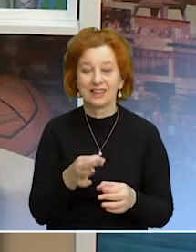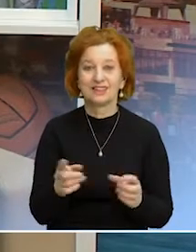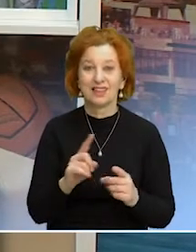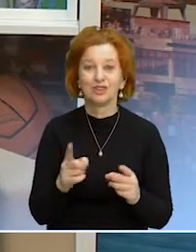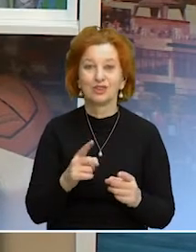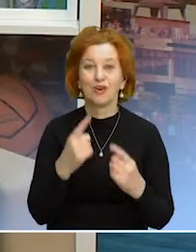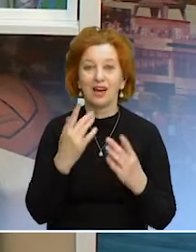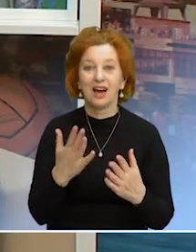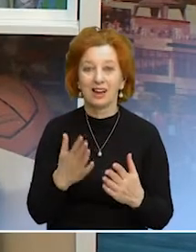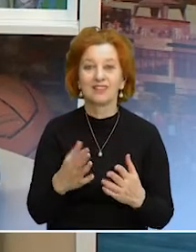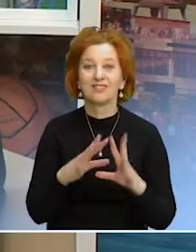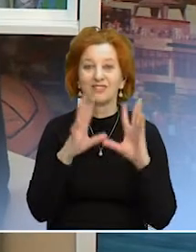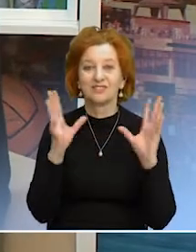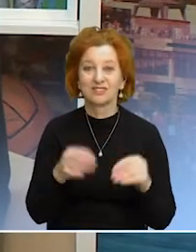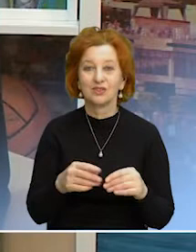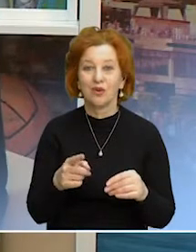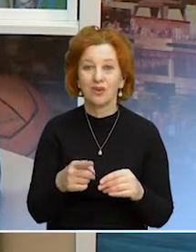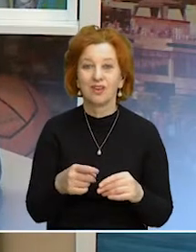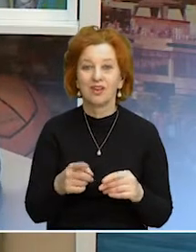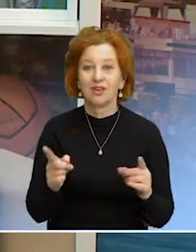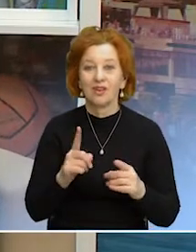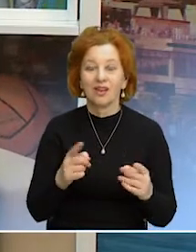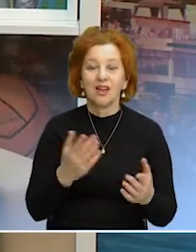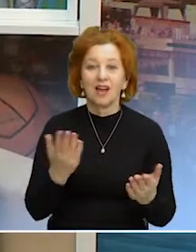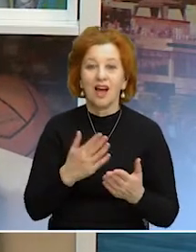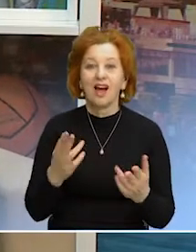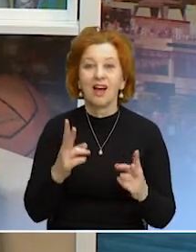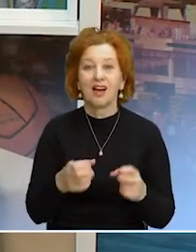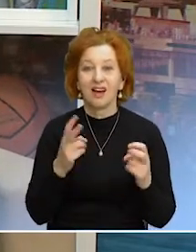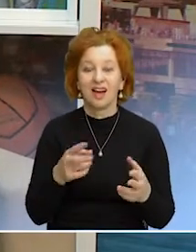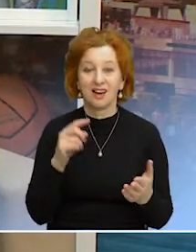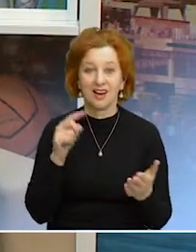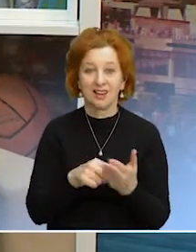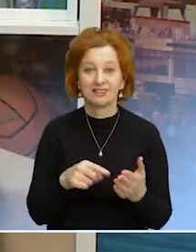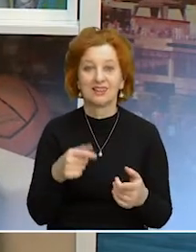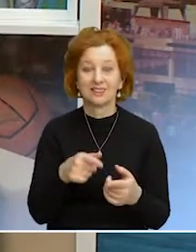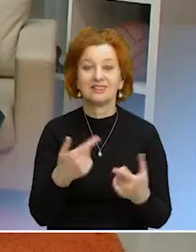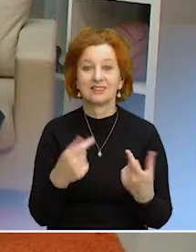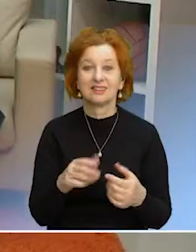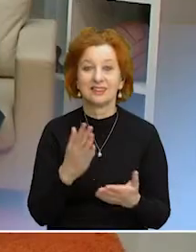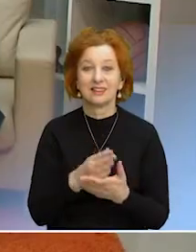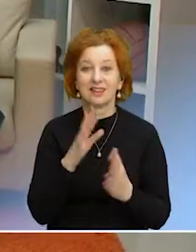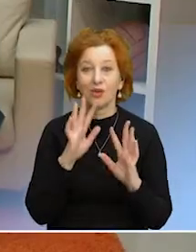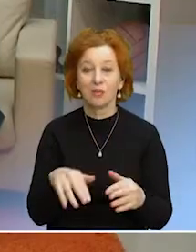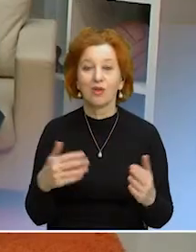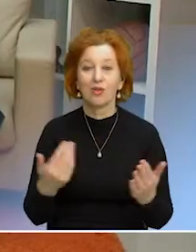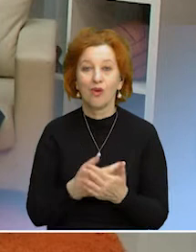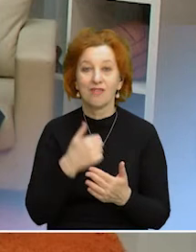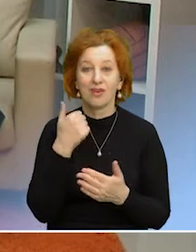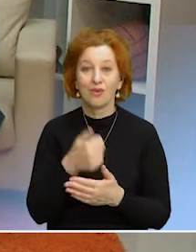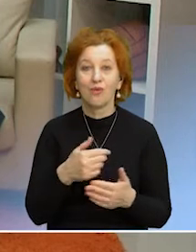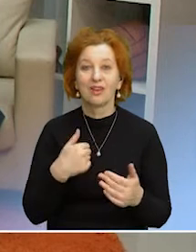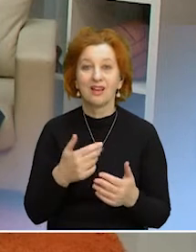обращаться. Вы все ты. Носки. Каким образом оказались и почему, где обувь-то? Не люблю я Новый